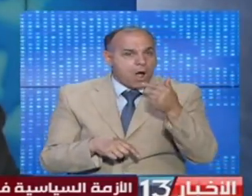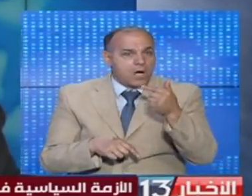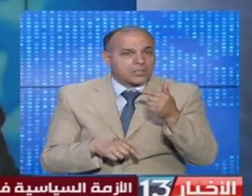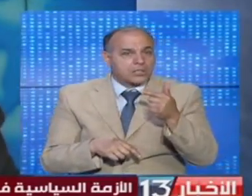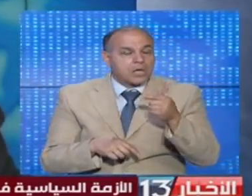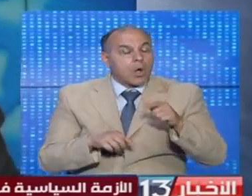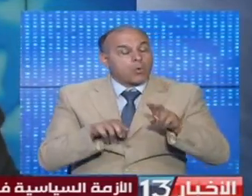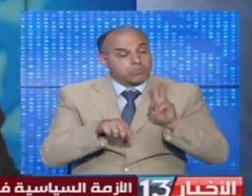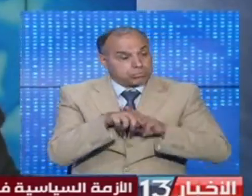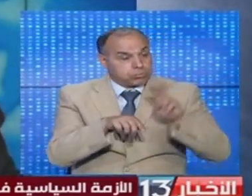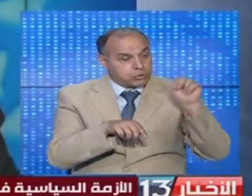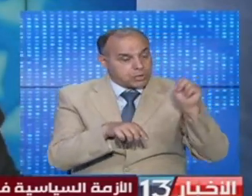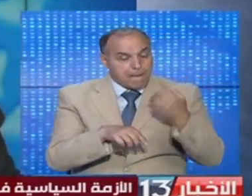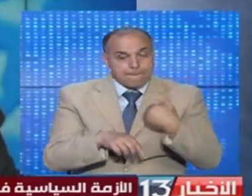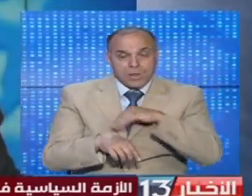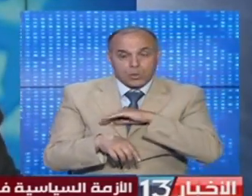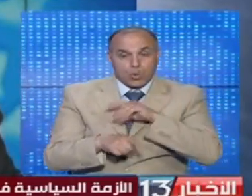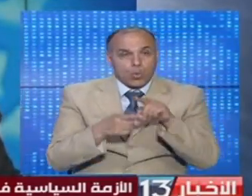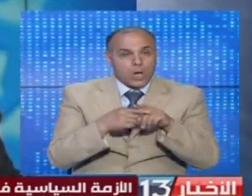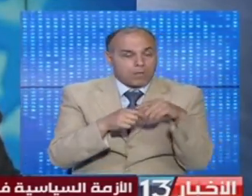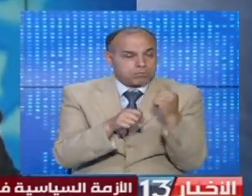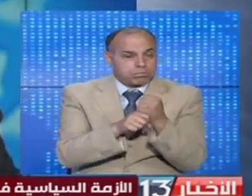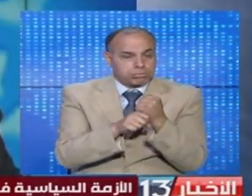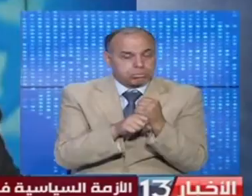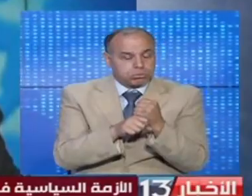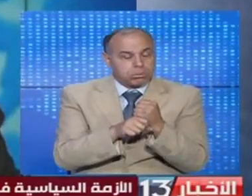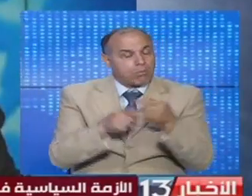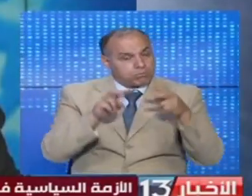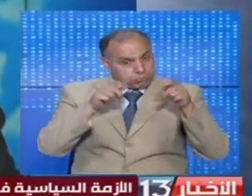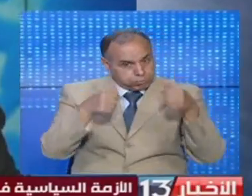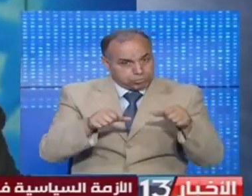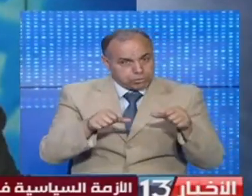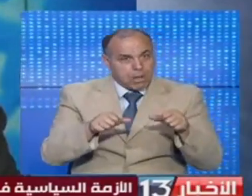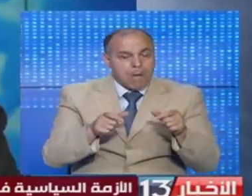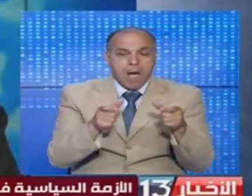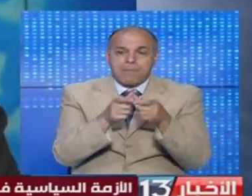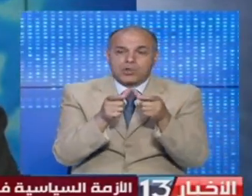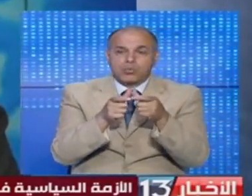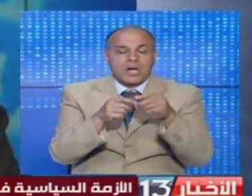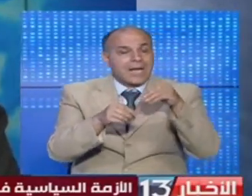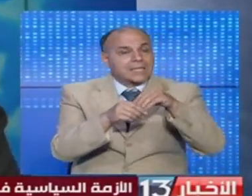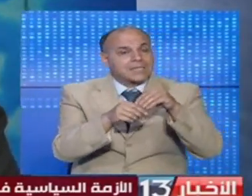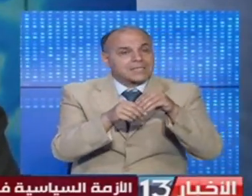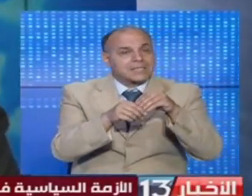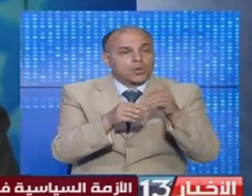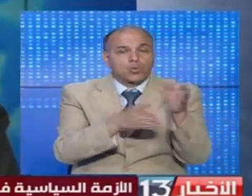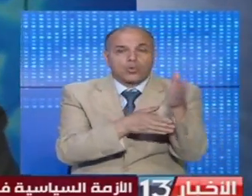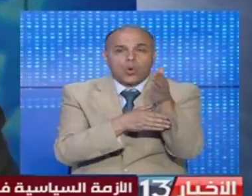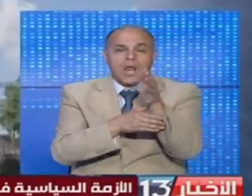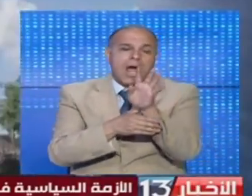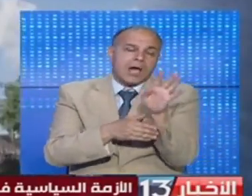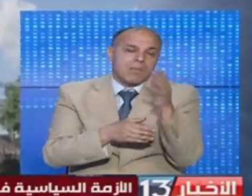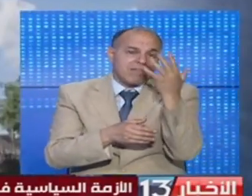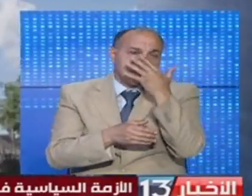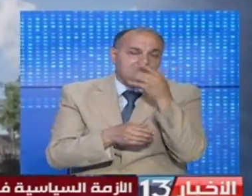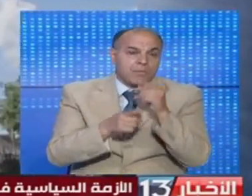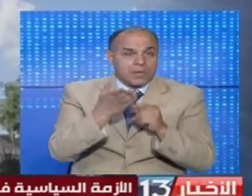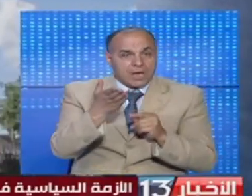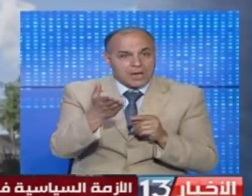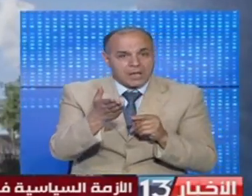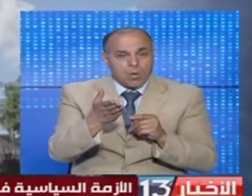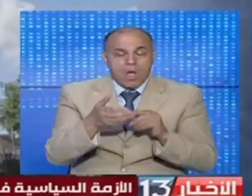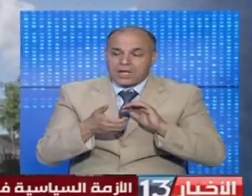الى ان ممثله الخاص يعمل بشكل وثيق مع المجموعه الاقتصاديه لدول غرب افريقيا ايكواس